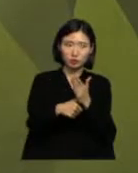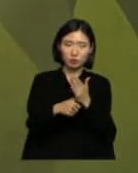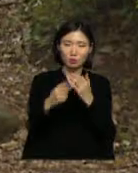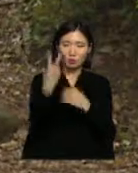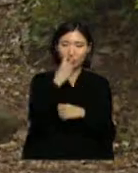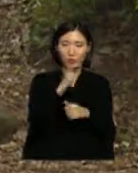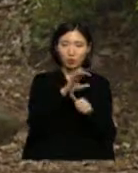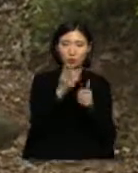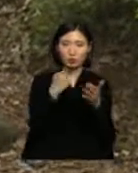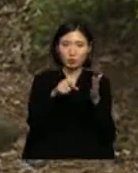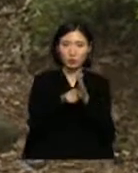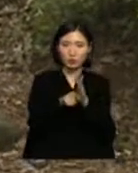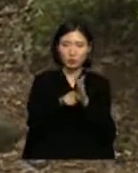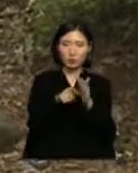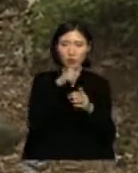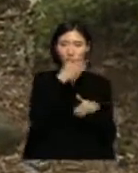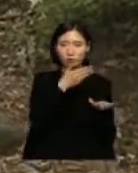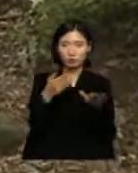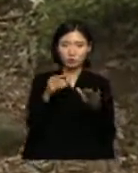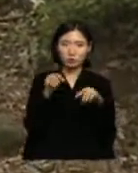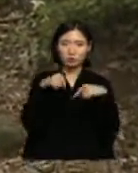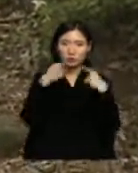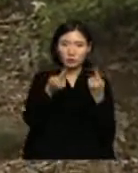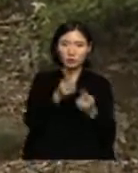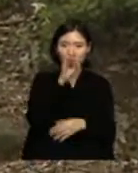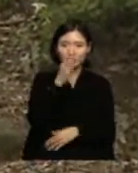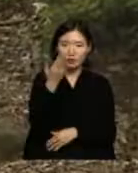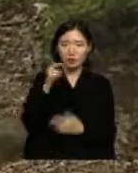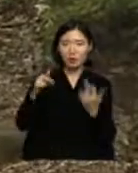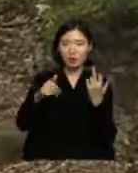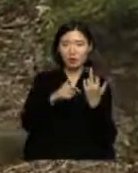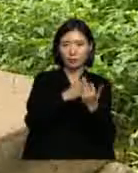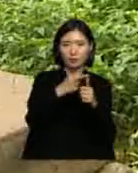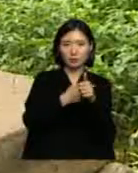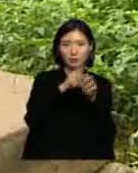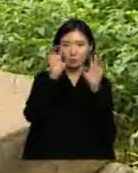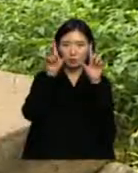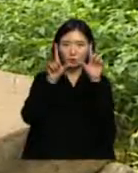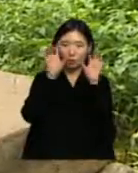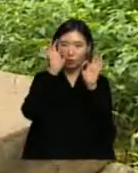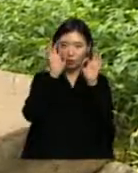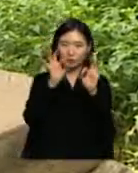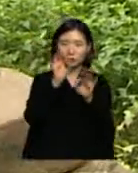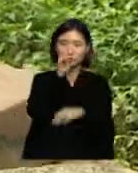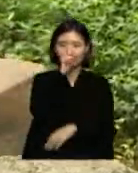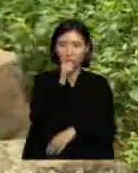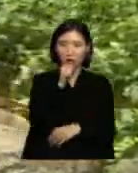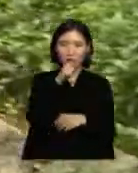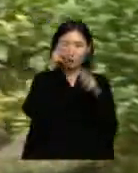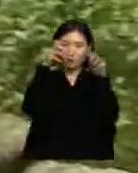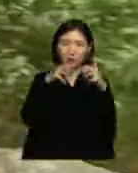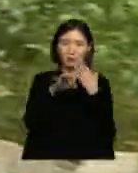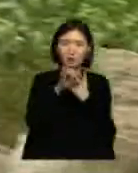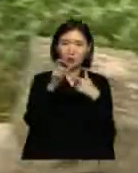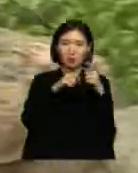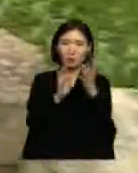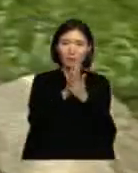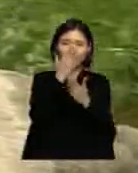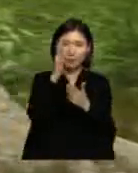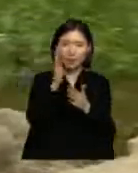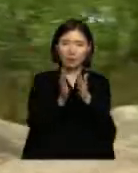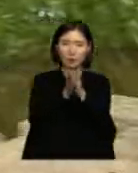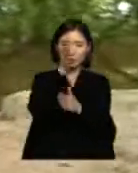없지만 걸으며 정취를 감상하는 것만으로도 즐겁습니다. 비가 오면 더욱 빛을 발하는 도심 속